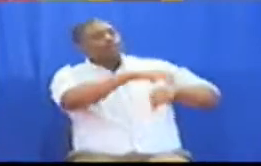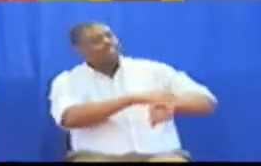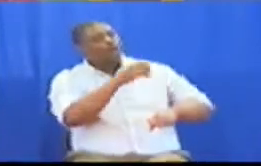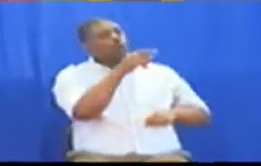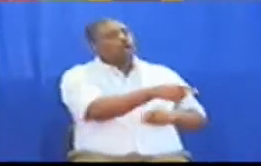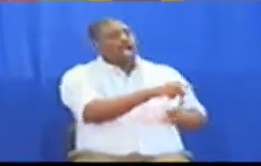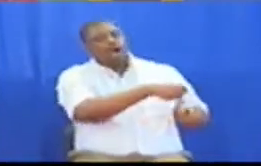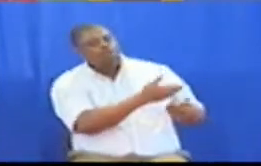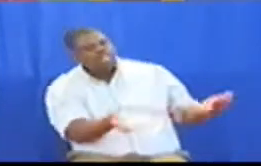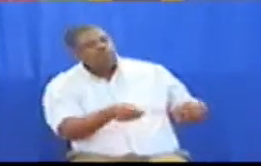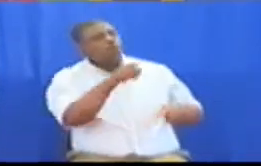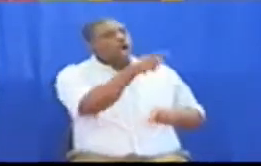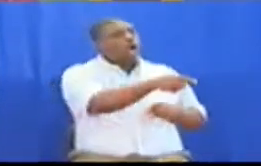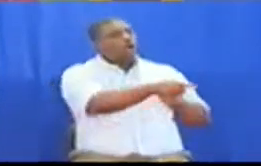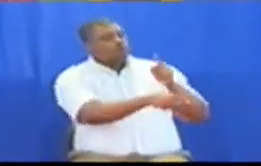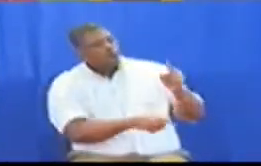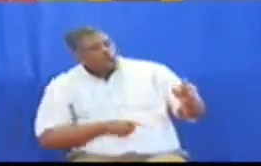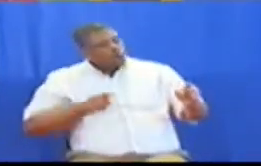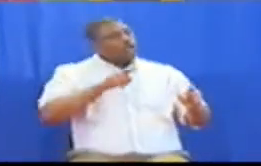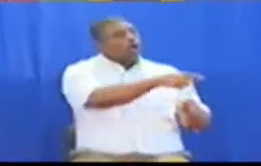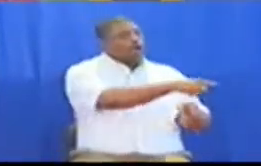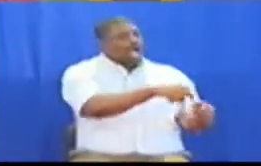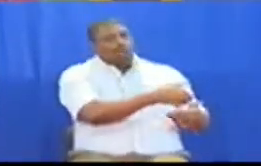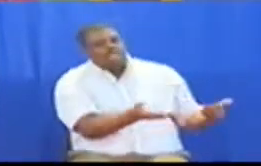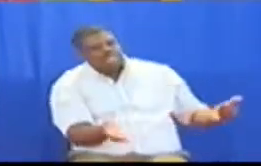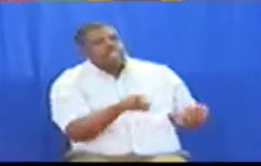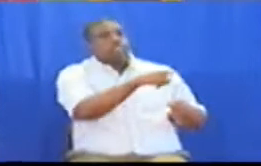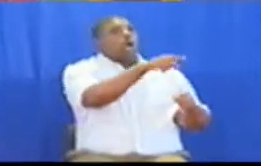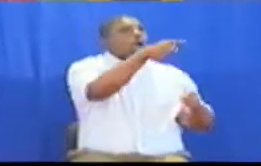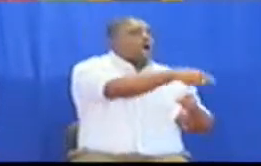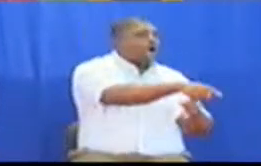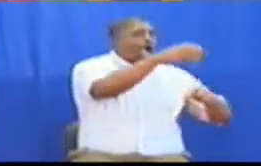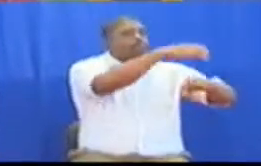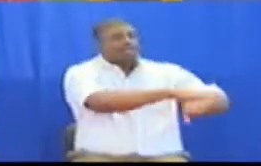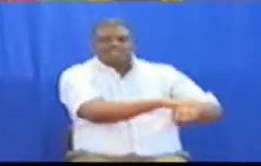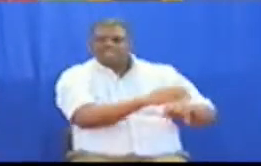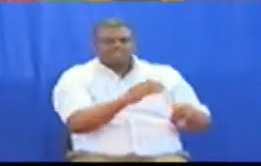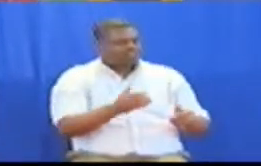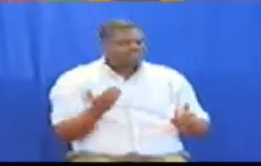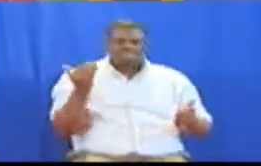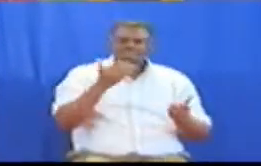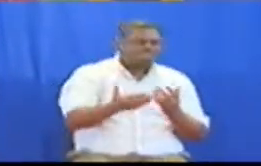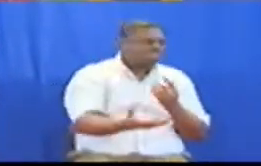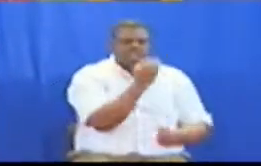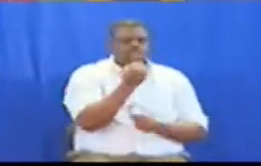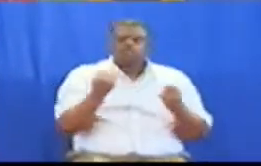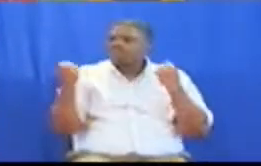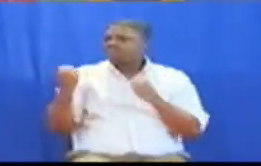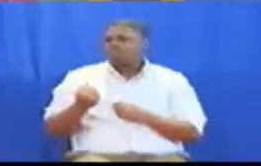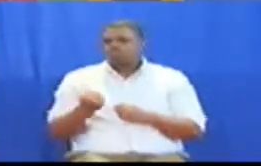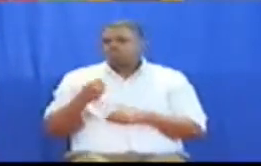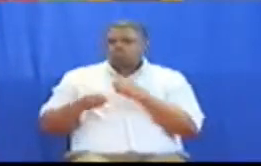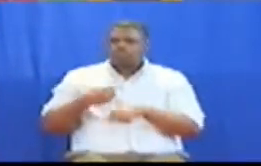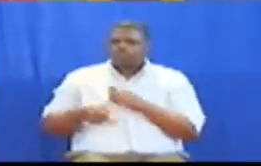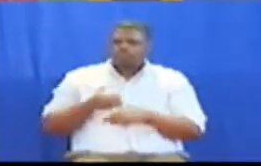huyo anadondoka, tusingeweza kufika. Kwa hiyo ninaomba tuendelee, tusonge mbele, kwa sababu bado hatujafika. Na